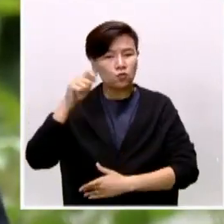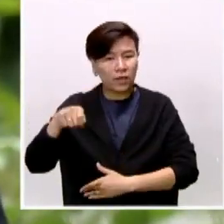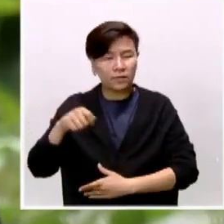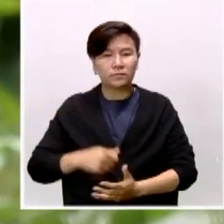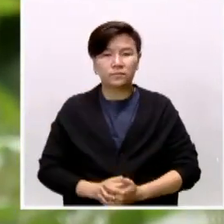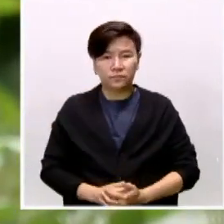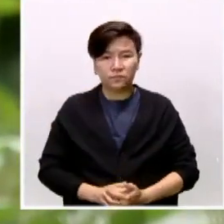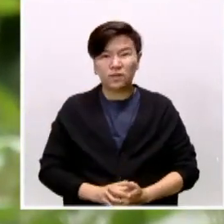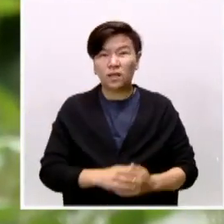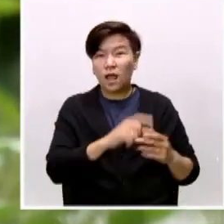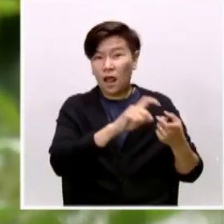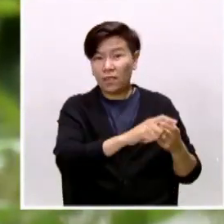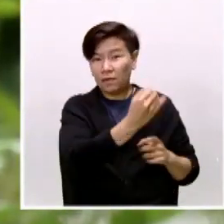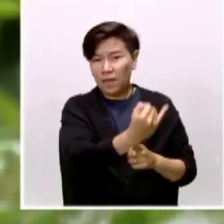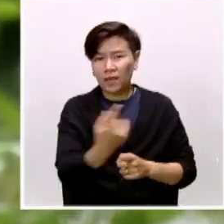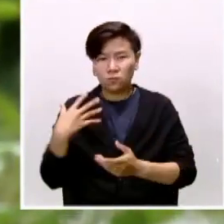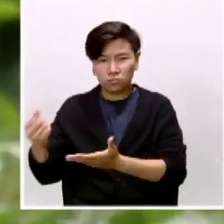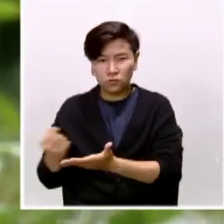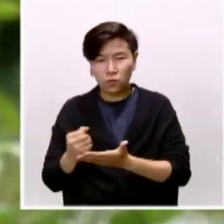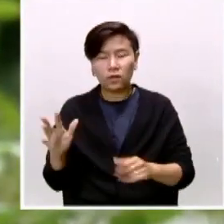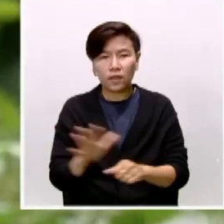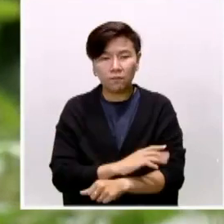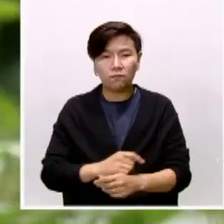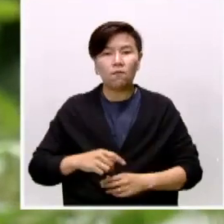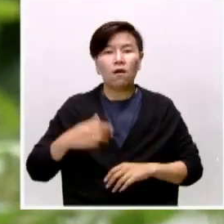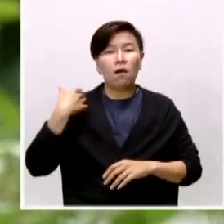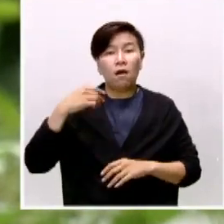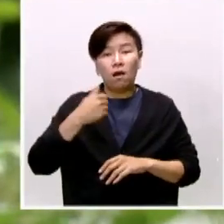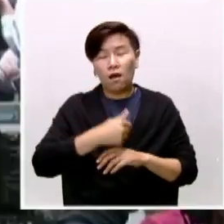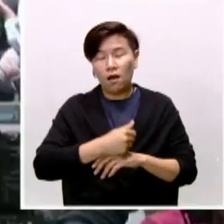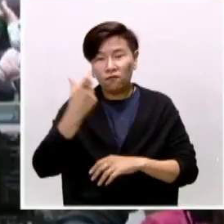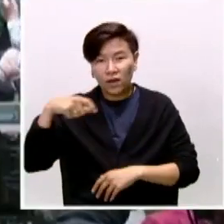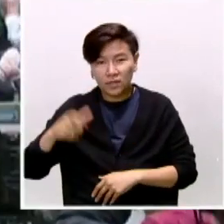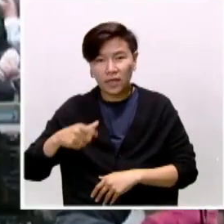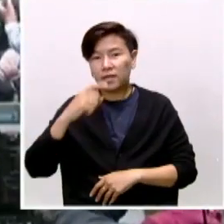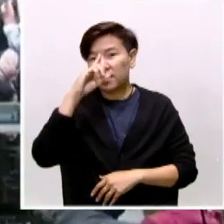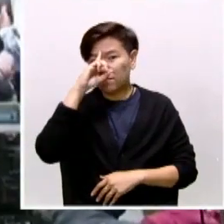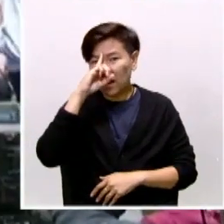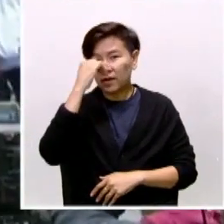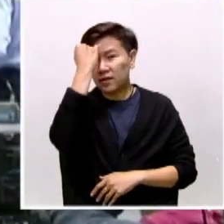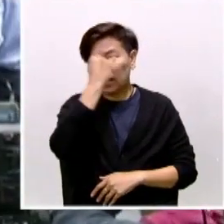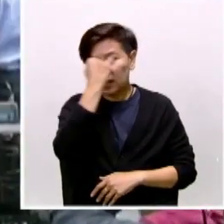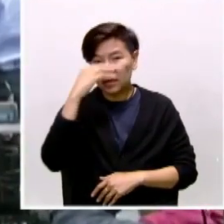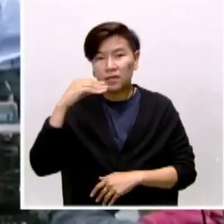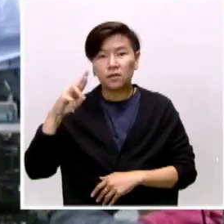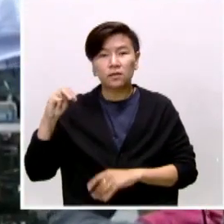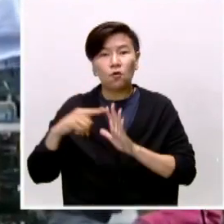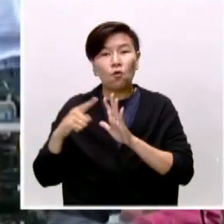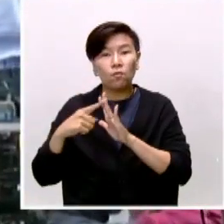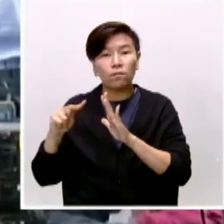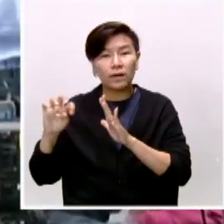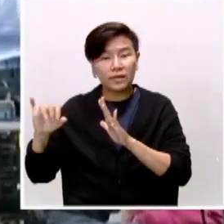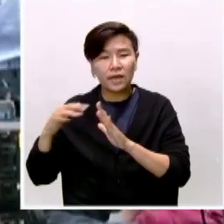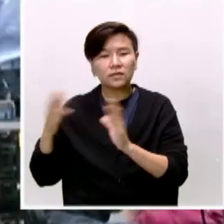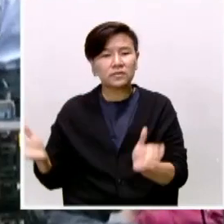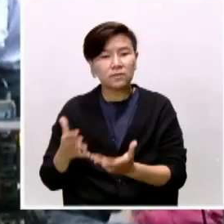นสามารถเอาชนะรัสเซียได้นอกจากนี้ผู้นำฝรั่งเศสเยอรมนีอิตาลีและโรมาเนียก็ยังระบุด้วยนะคะว่าสนับสนุนการให้สถ